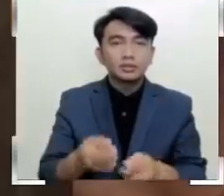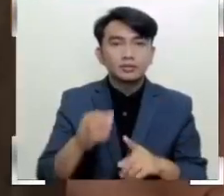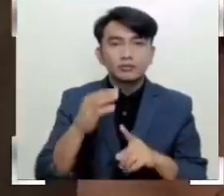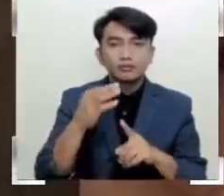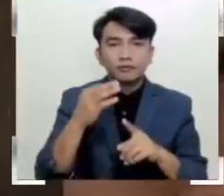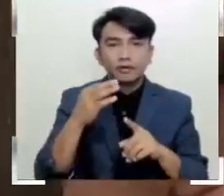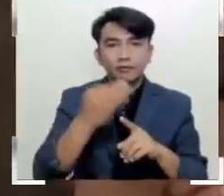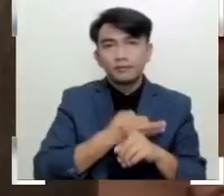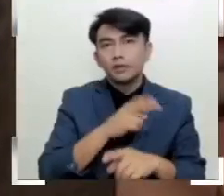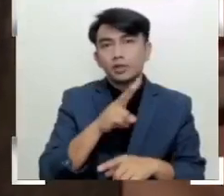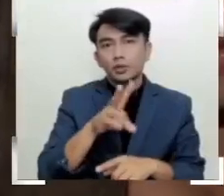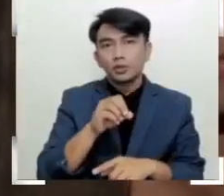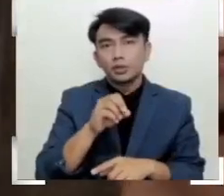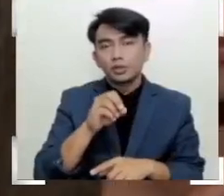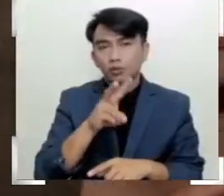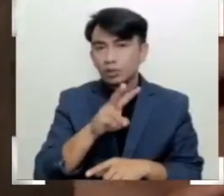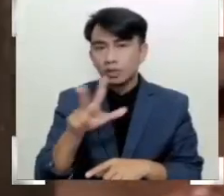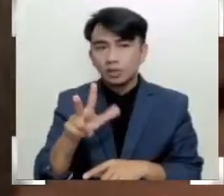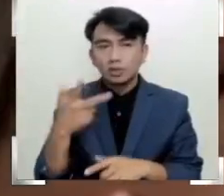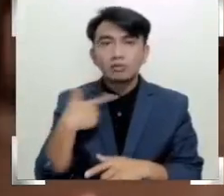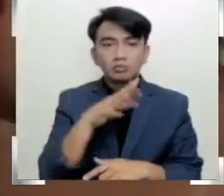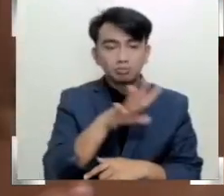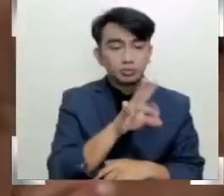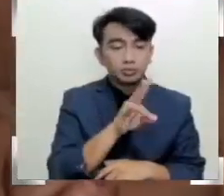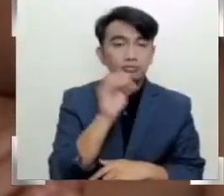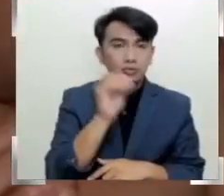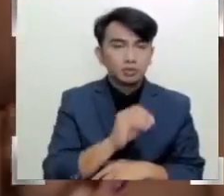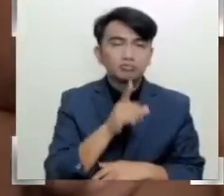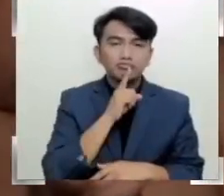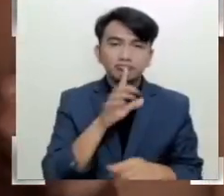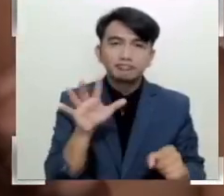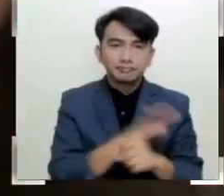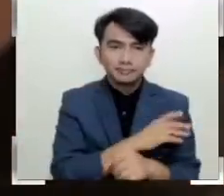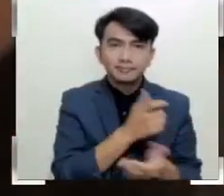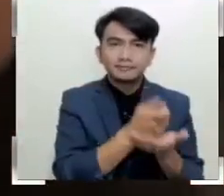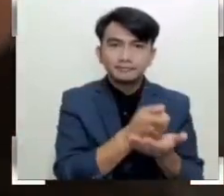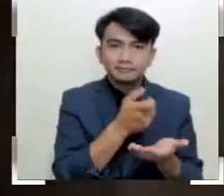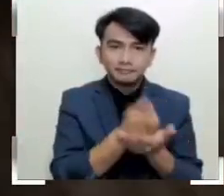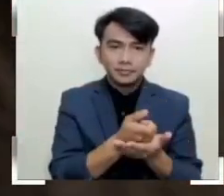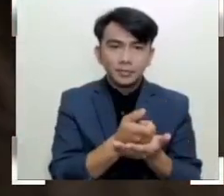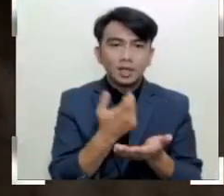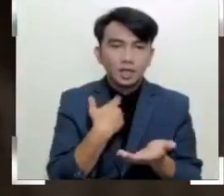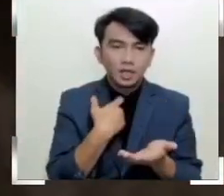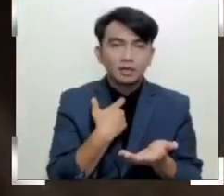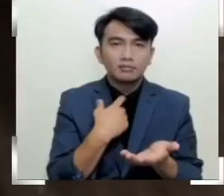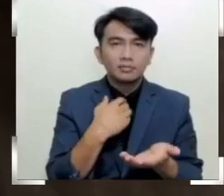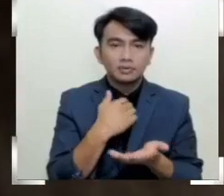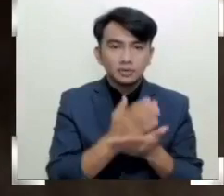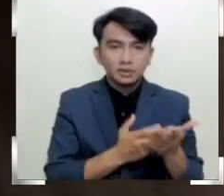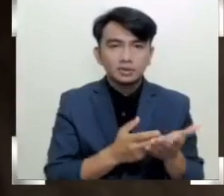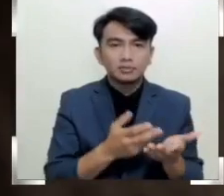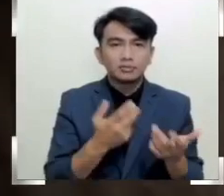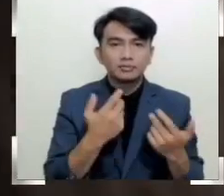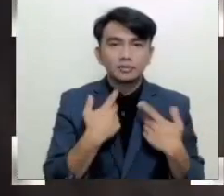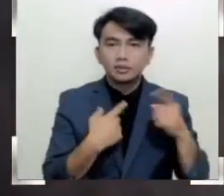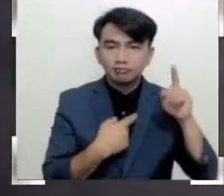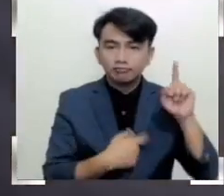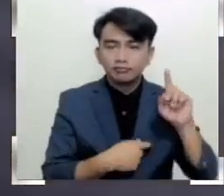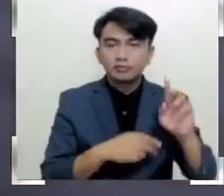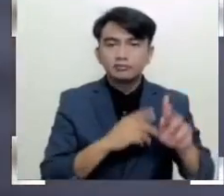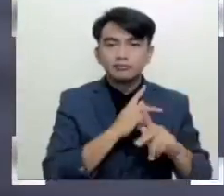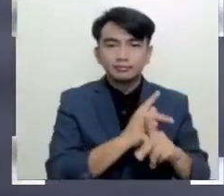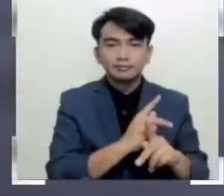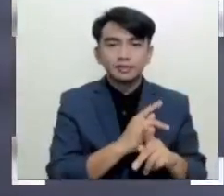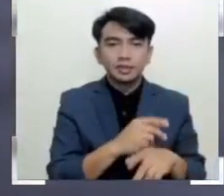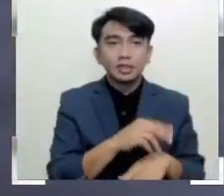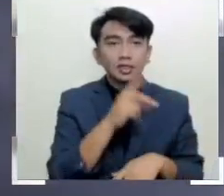DOH, 57% lang ang fully immunized child o batang nakakumpleto ng routine immunization bago magdalawang taong gulang.